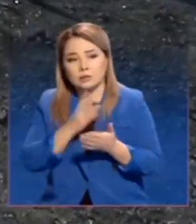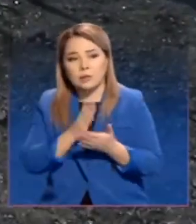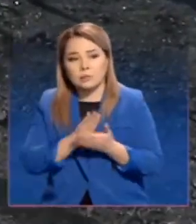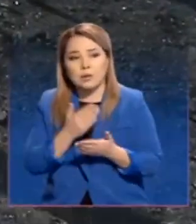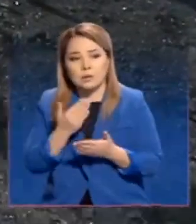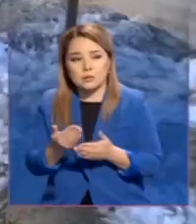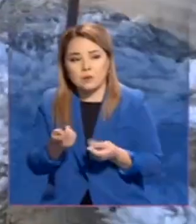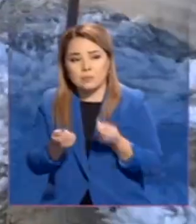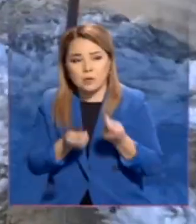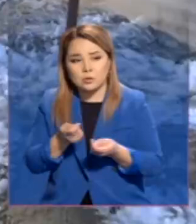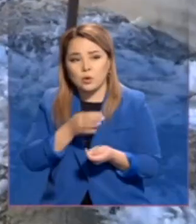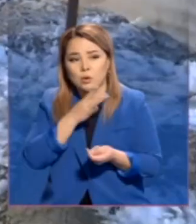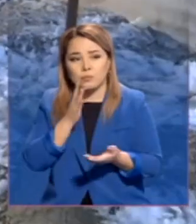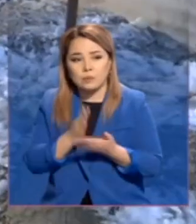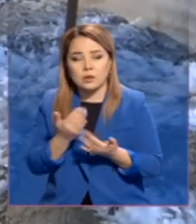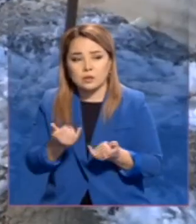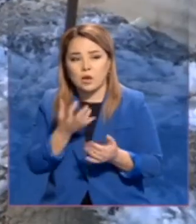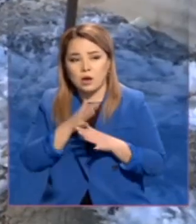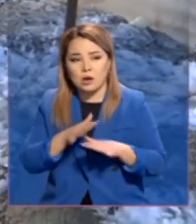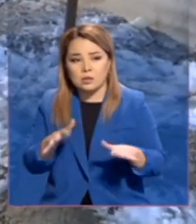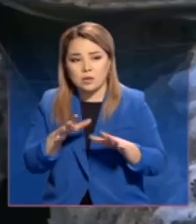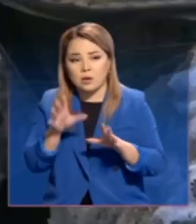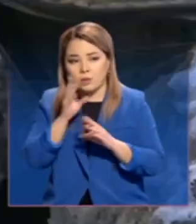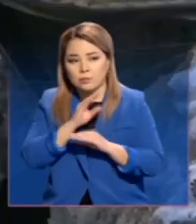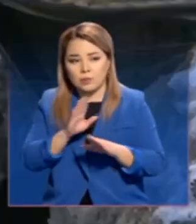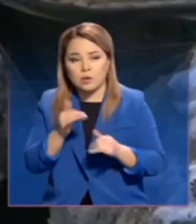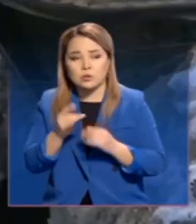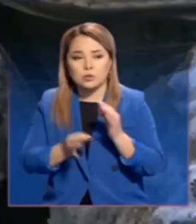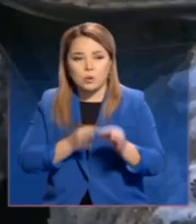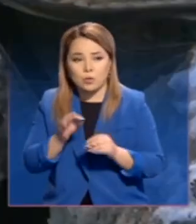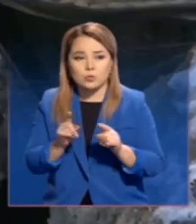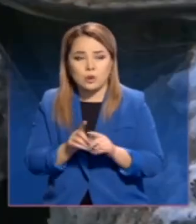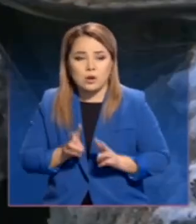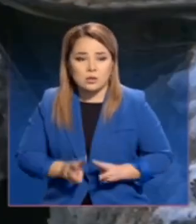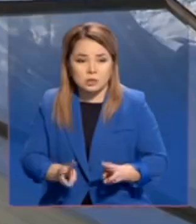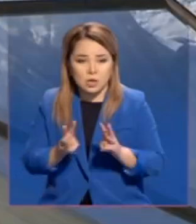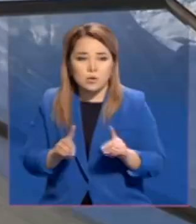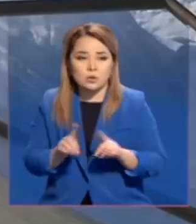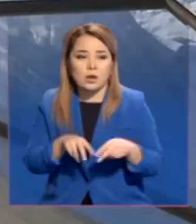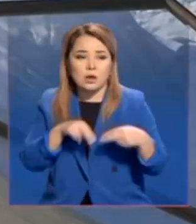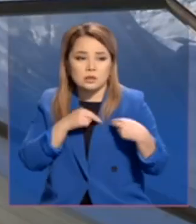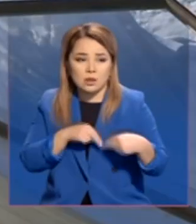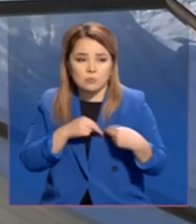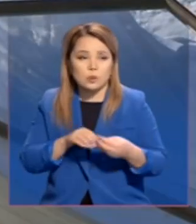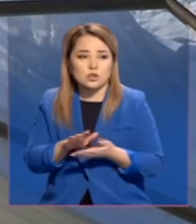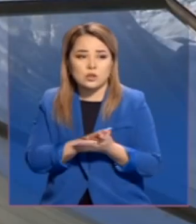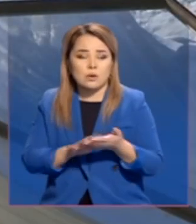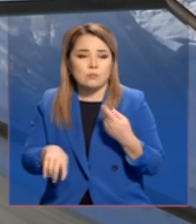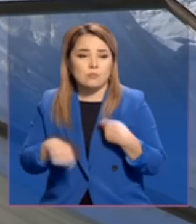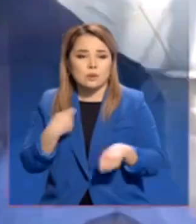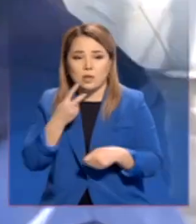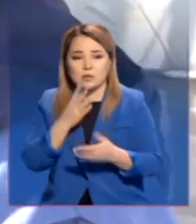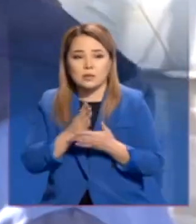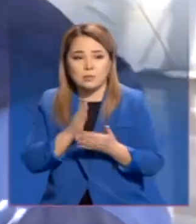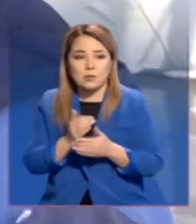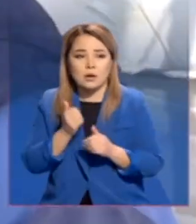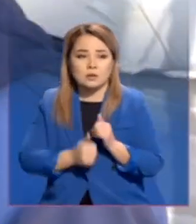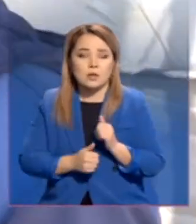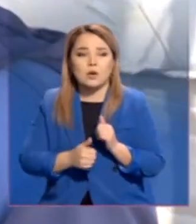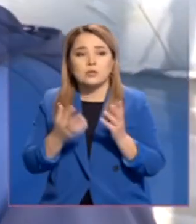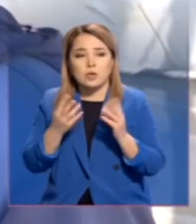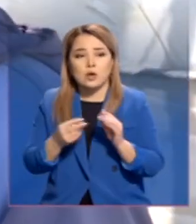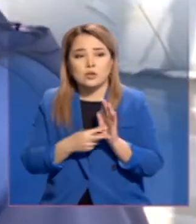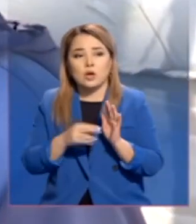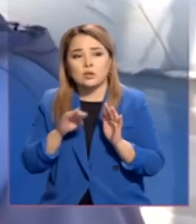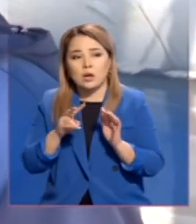Оның үстіне қиқымы көп болғандықтан жылжай жылмай, тәулік бойы от жаққандардың еңбегі еш кеткен. Күніне 7 тоннадай